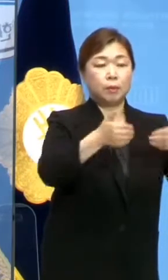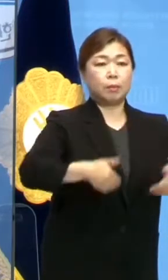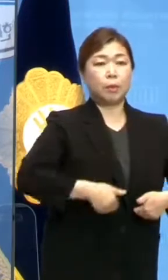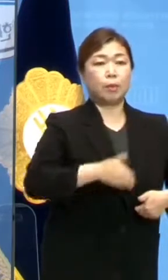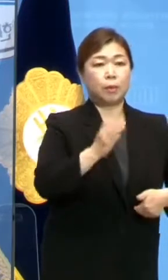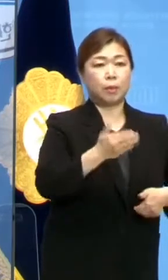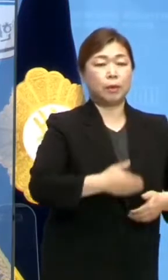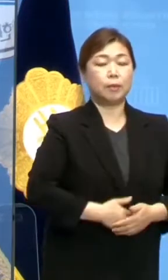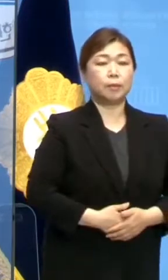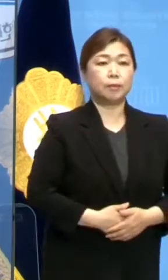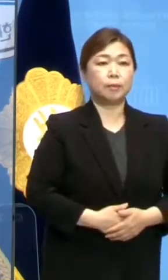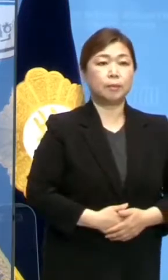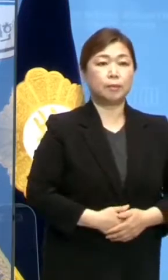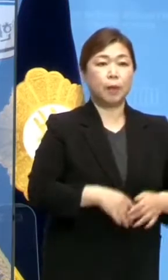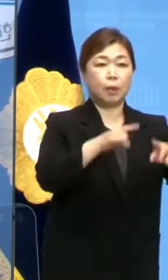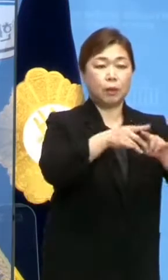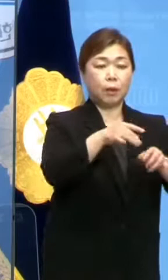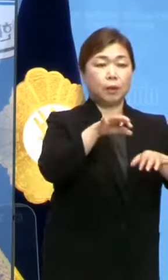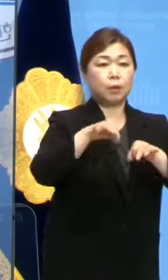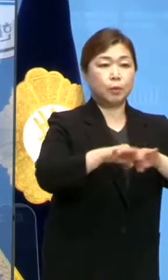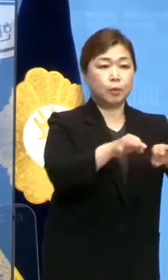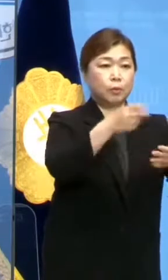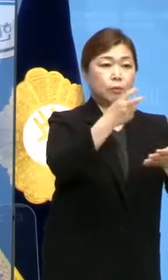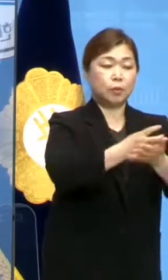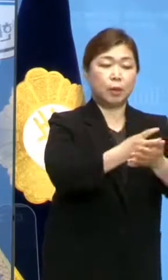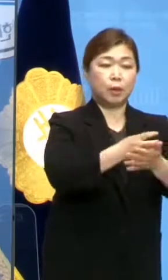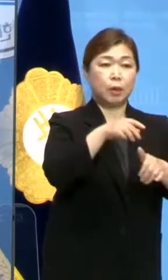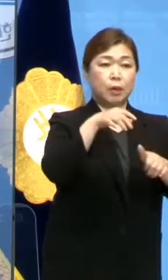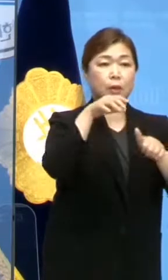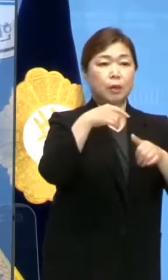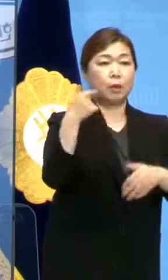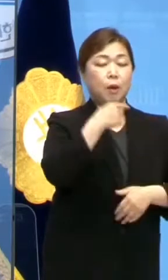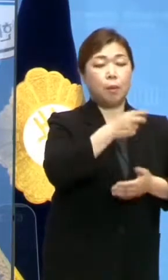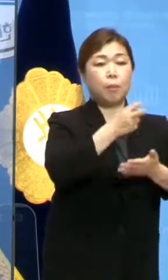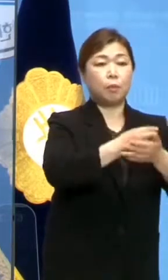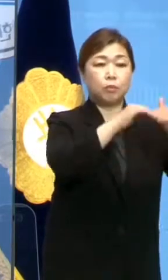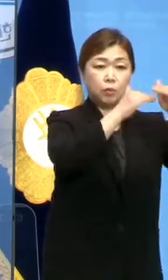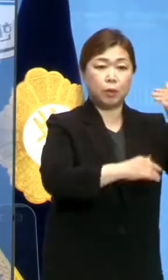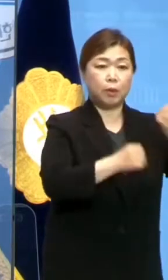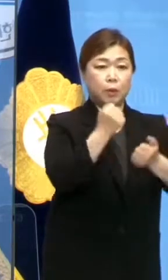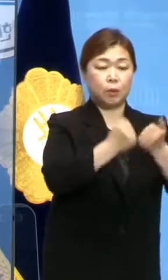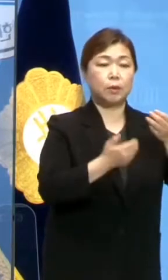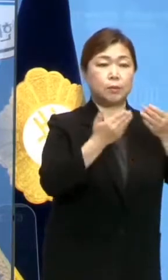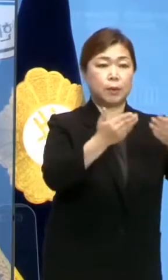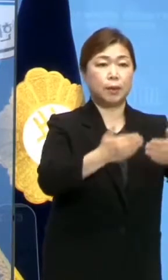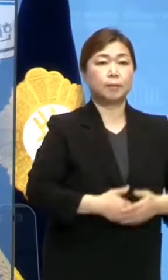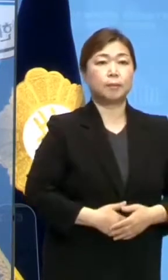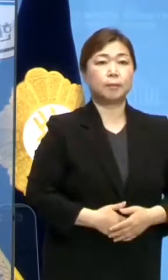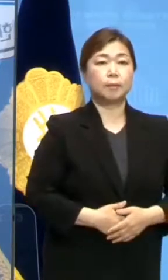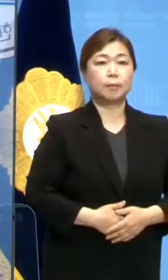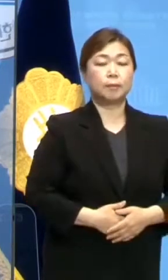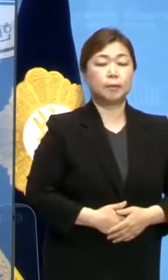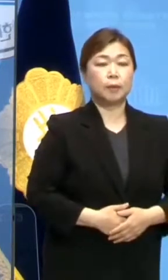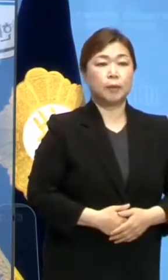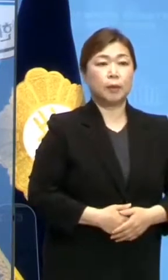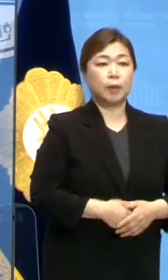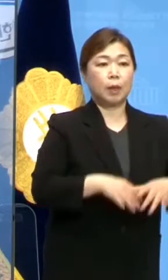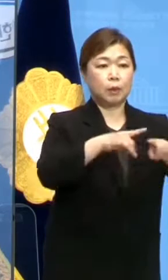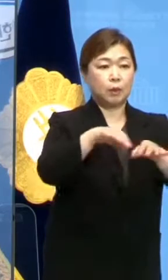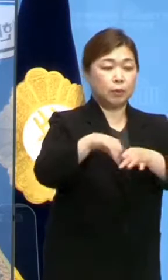이유입니다 전동 킥보드 기재에 강아 법의 주요 내용을 소개해 드리겠습니다 전동 킥보드